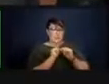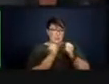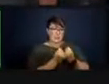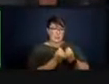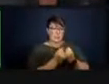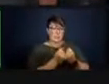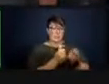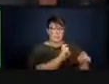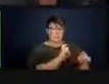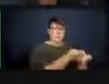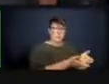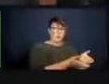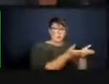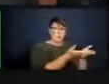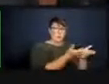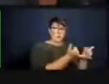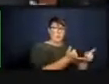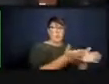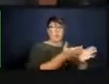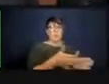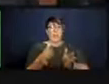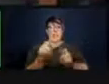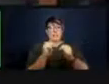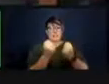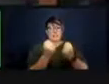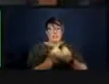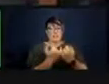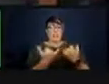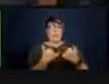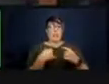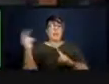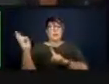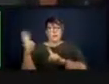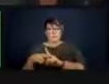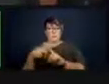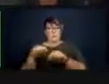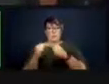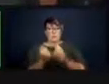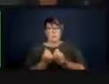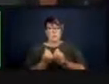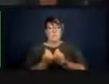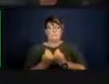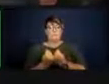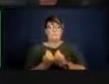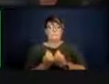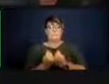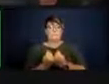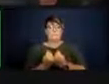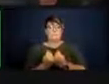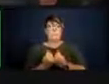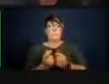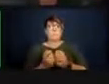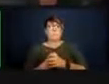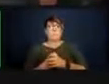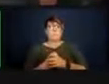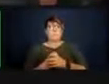Kufikia sasa tumeweza kukutana na timu yetu kuu, na